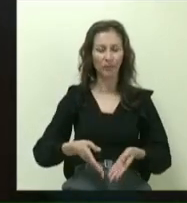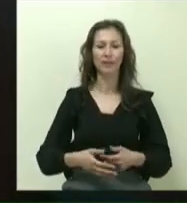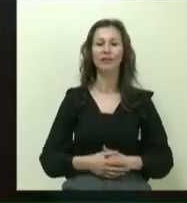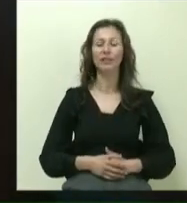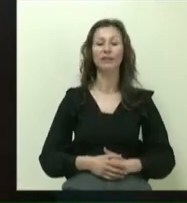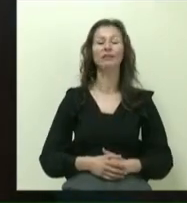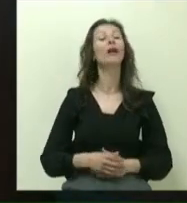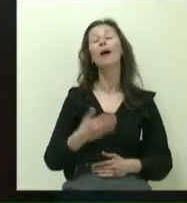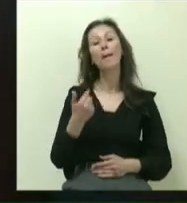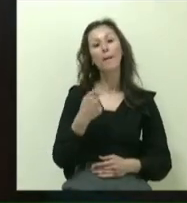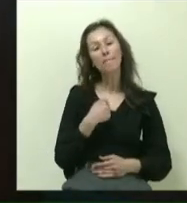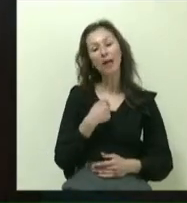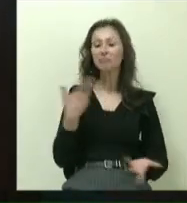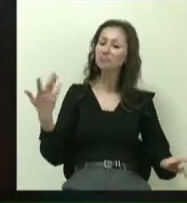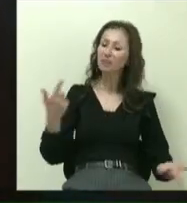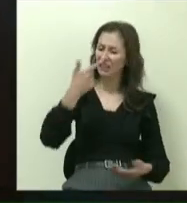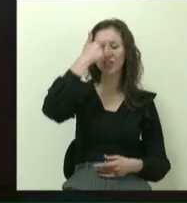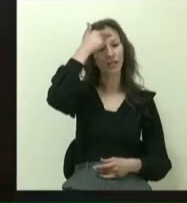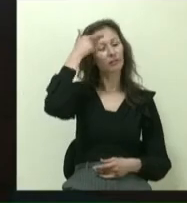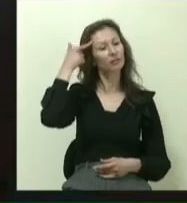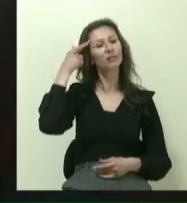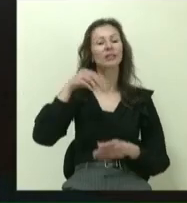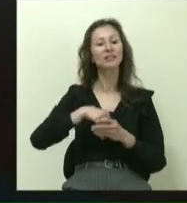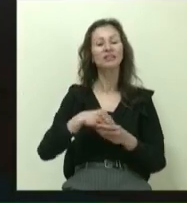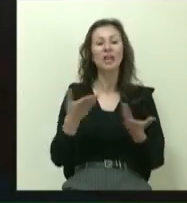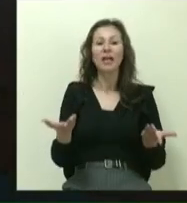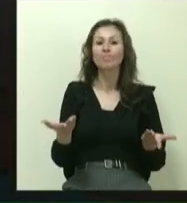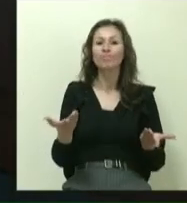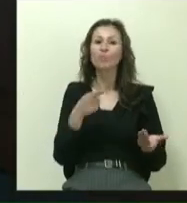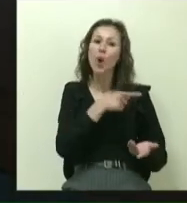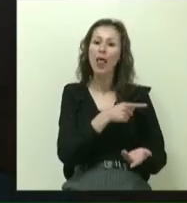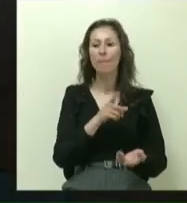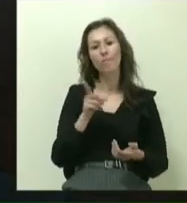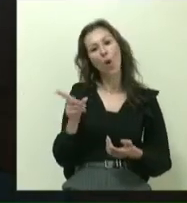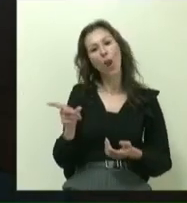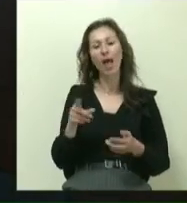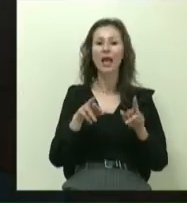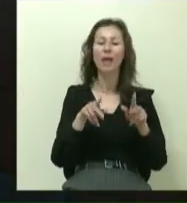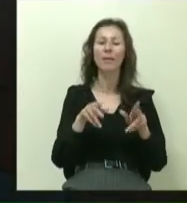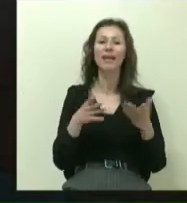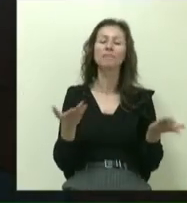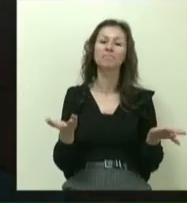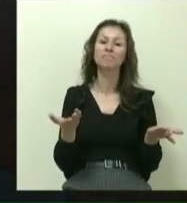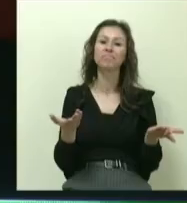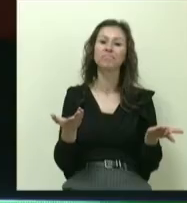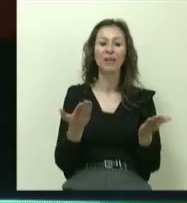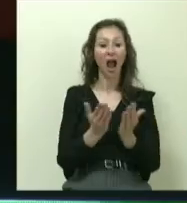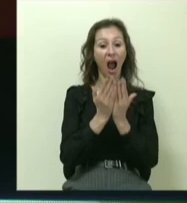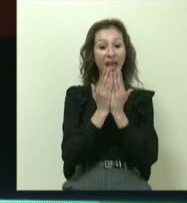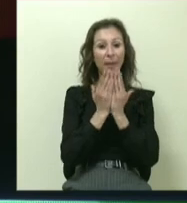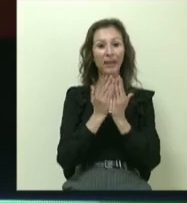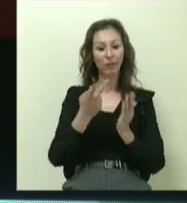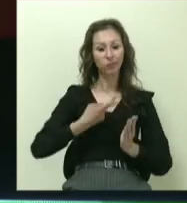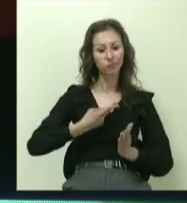ve ben hasbel Kader şöyle veya böyle şu şekilde veya bu şekilde akademik